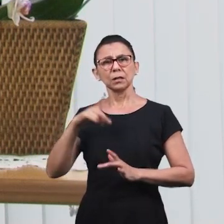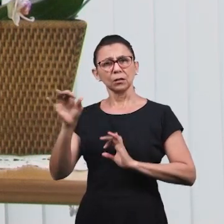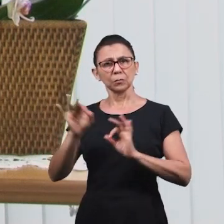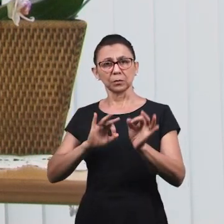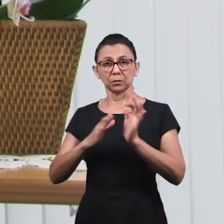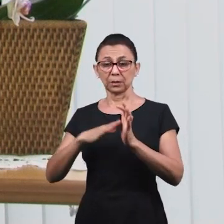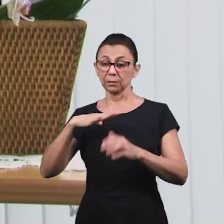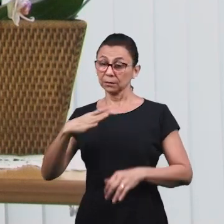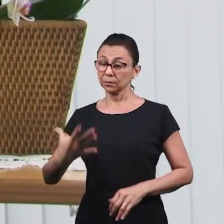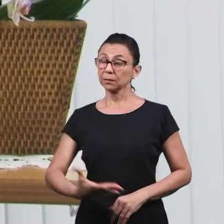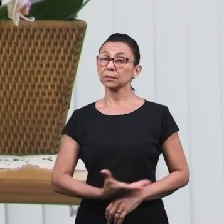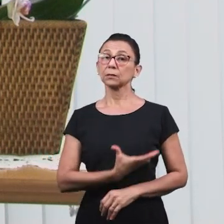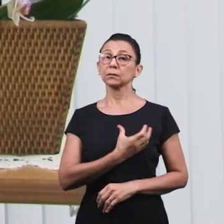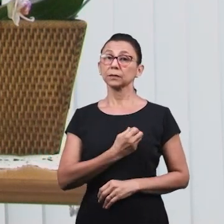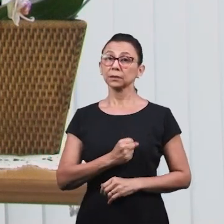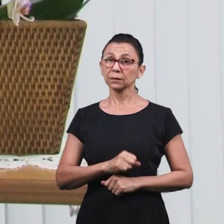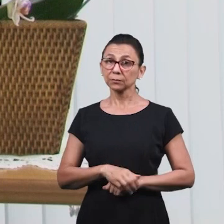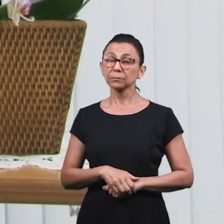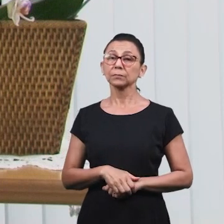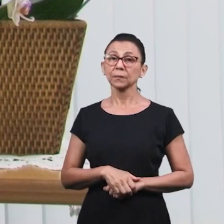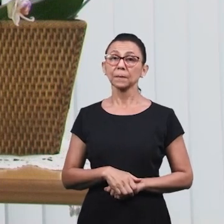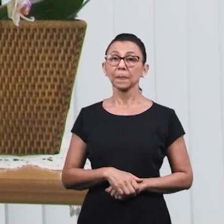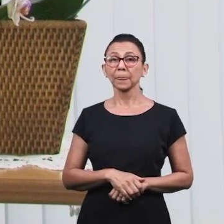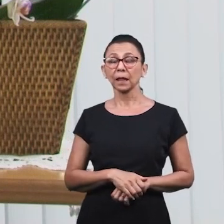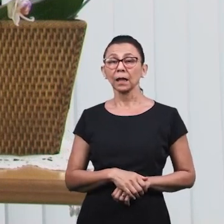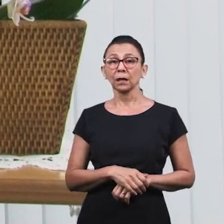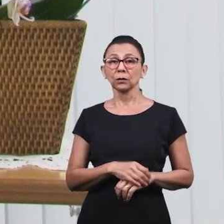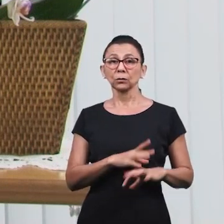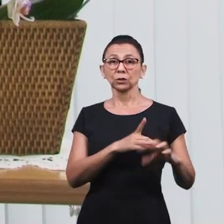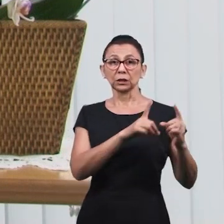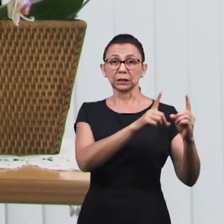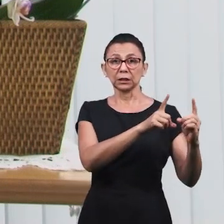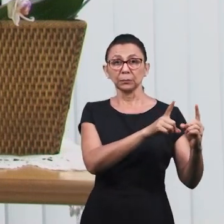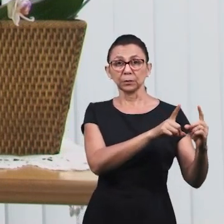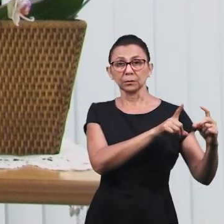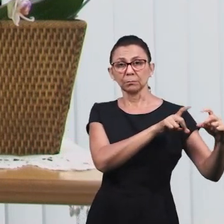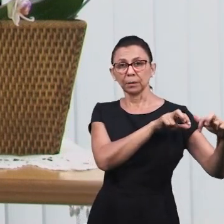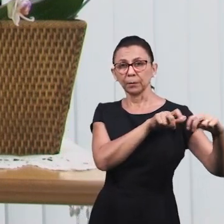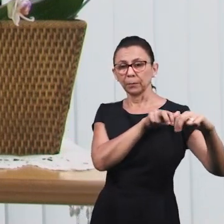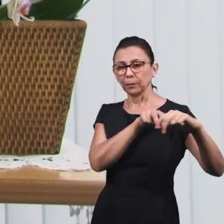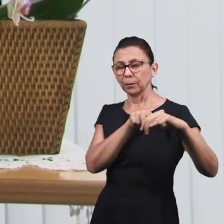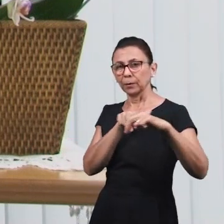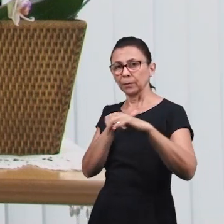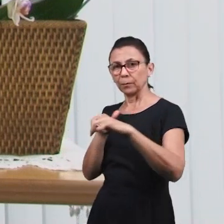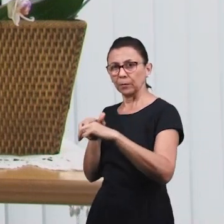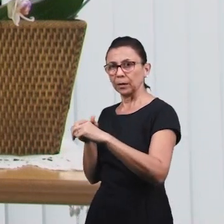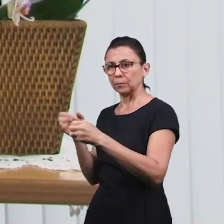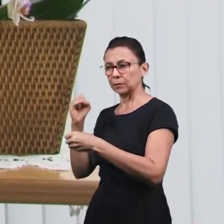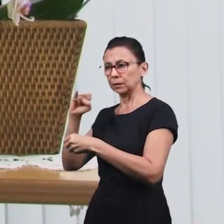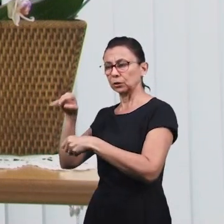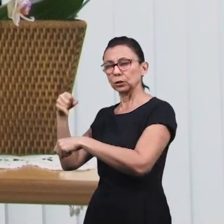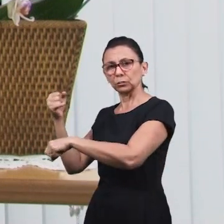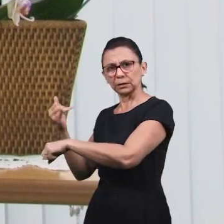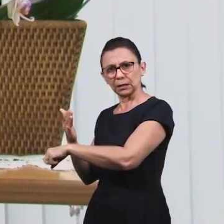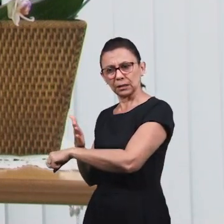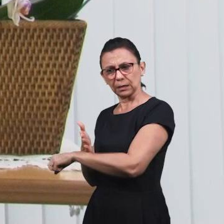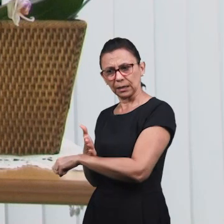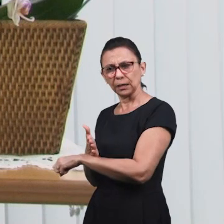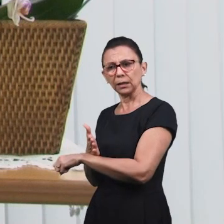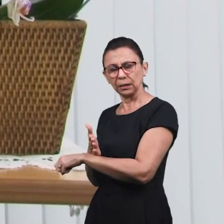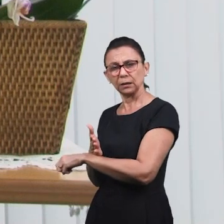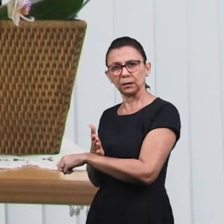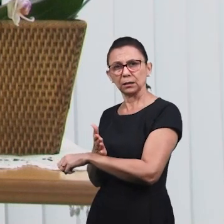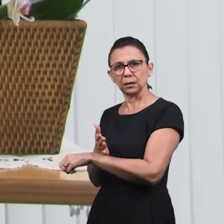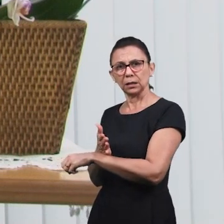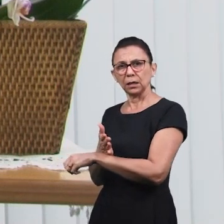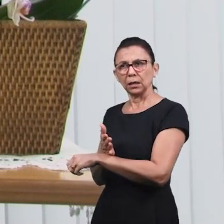cela nous parle d'un projet que Dieu a toujours préparé. Quand les disciples ont retourné à Jérusalem,